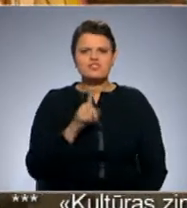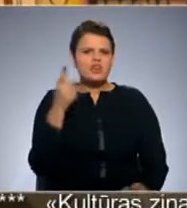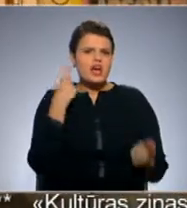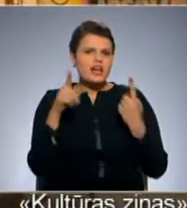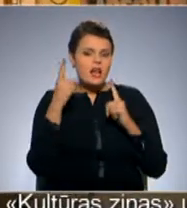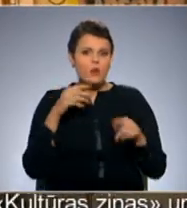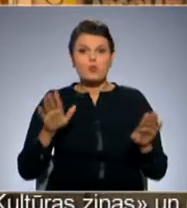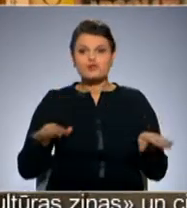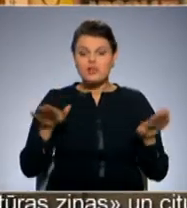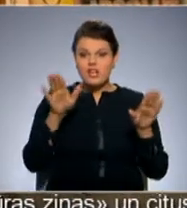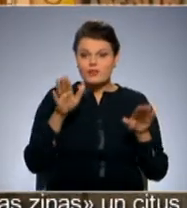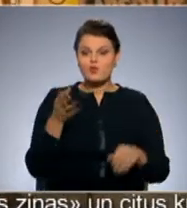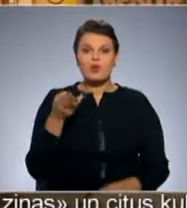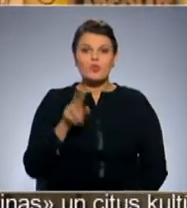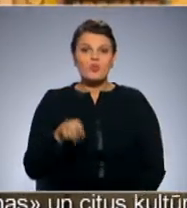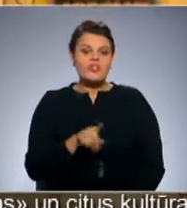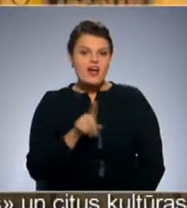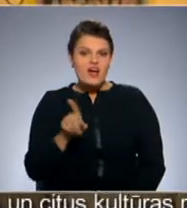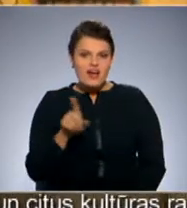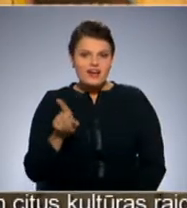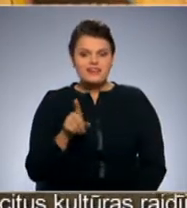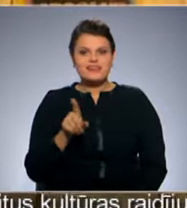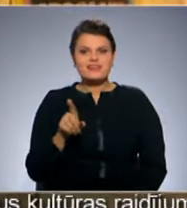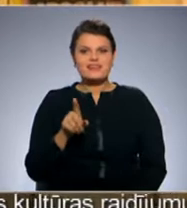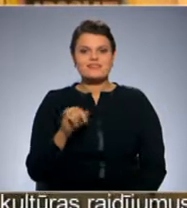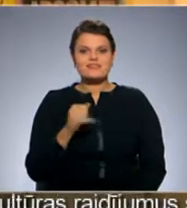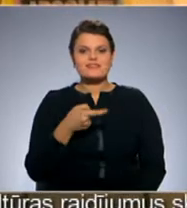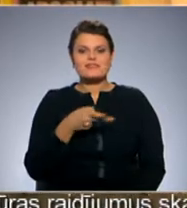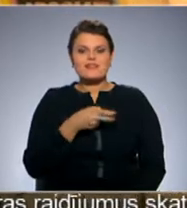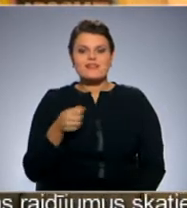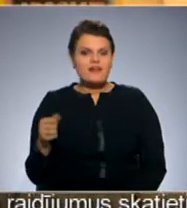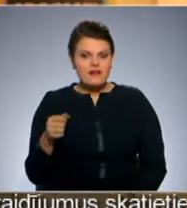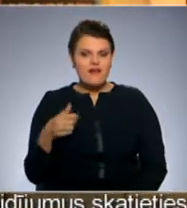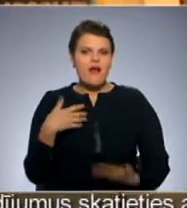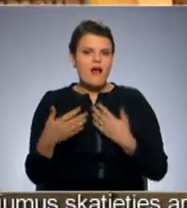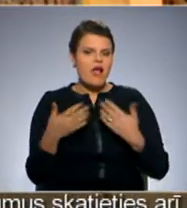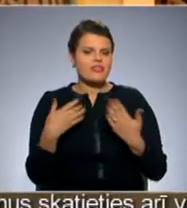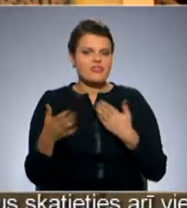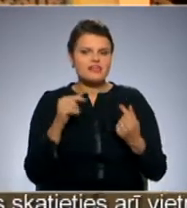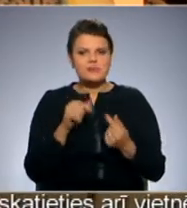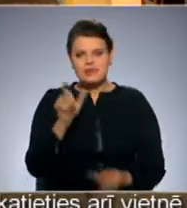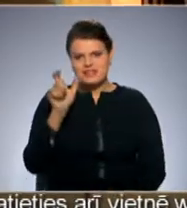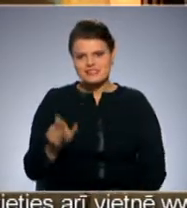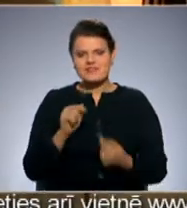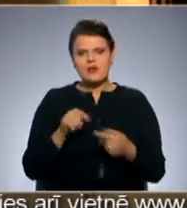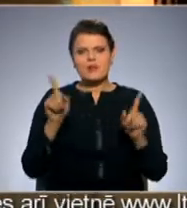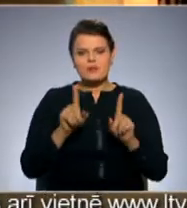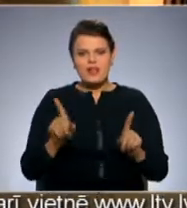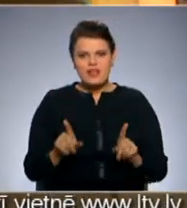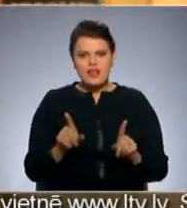radošs lidojums. Tā ir it kā attieksme pret cilvēku, pret